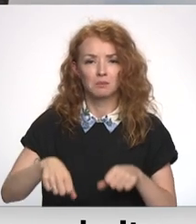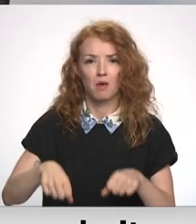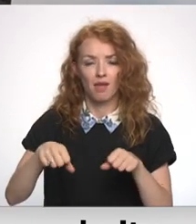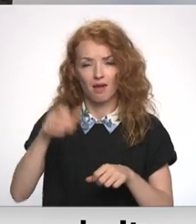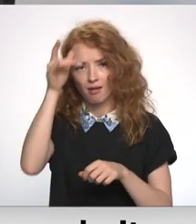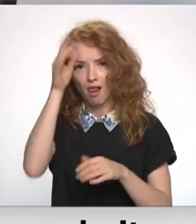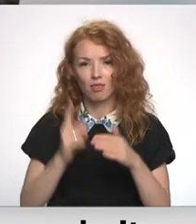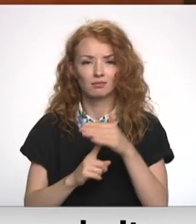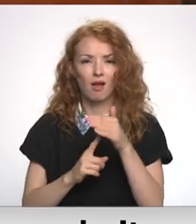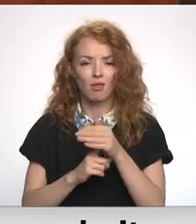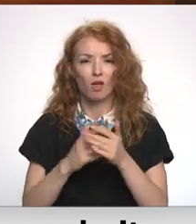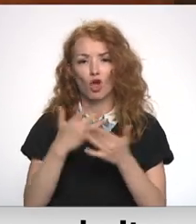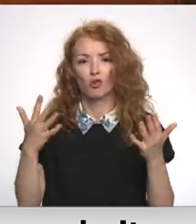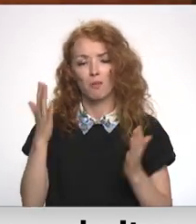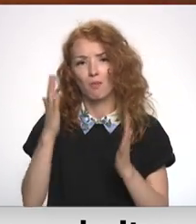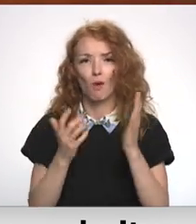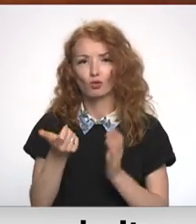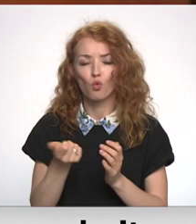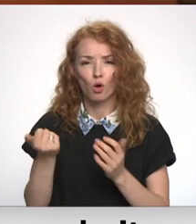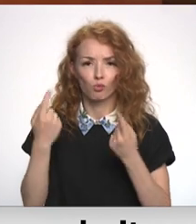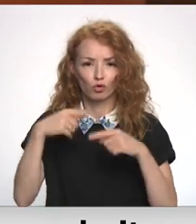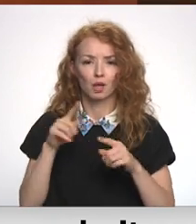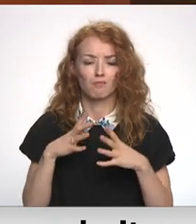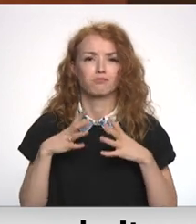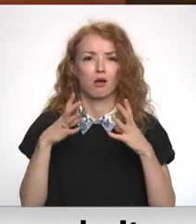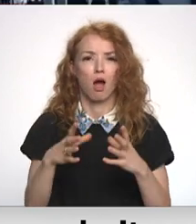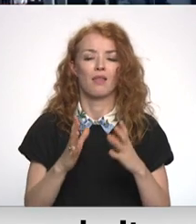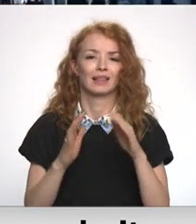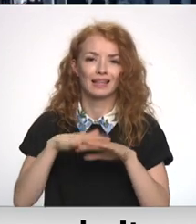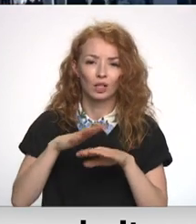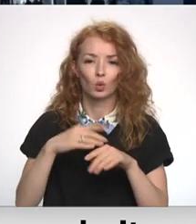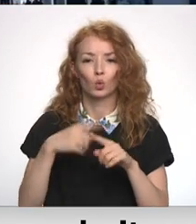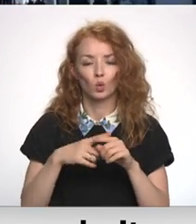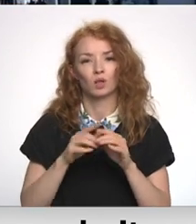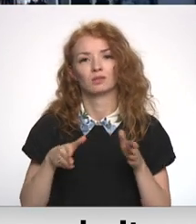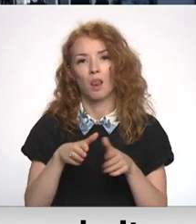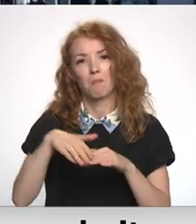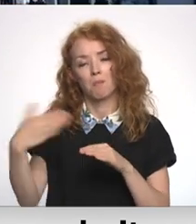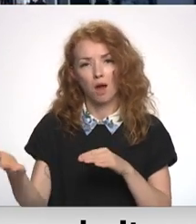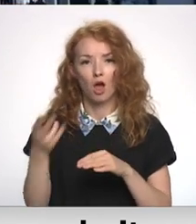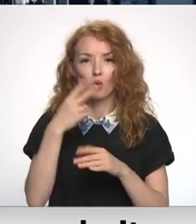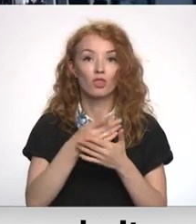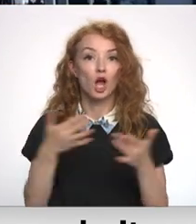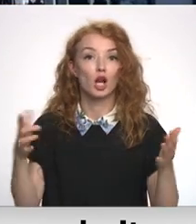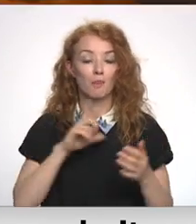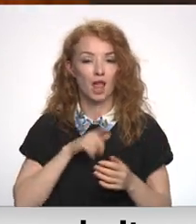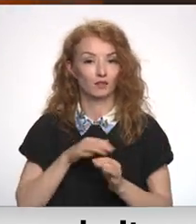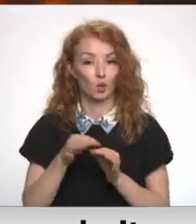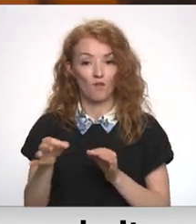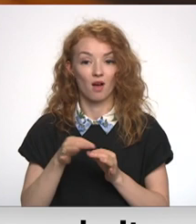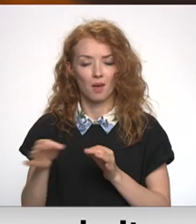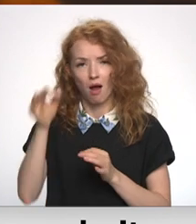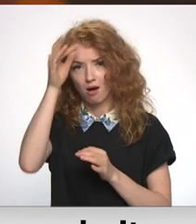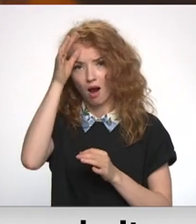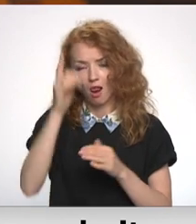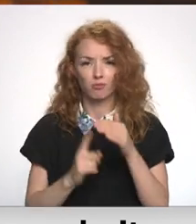un dažādām mežogām, kas šogad bagātīgi pieejamas tirgos un ceļu malās pie dabas velšu lasītājiem no dažādiem Latvijas novadiem.